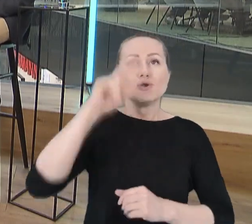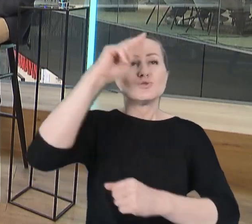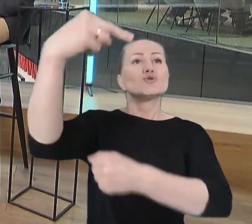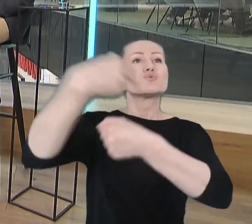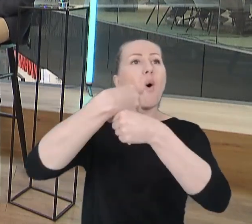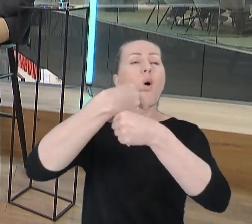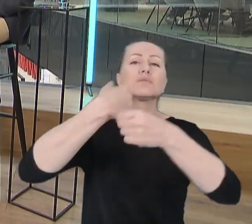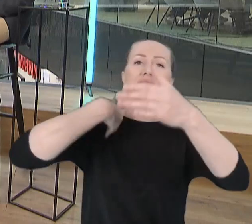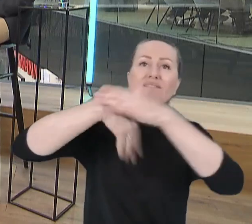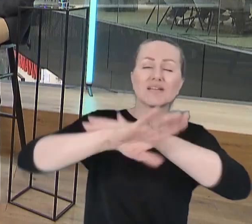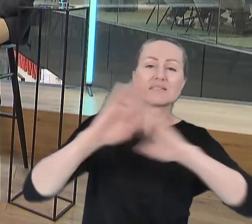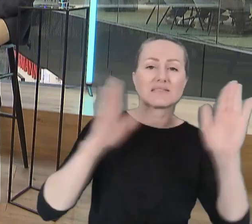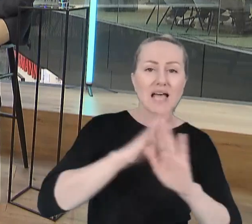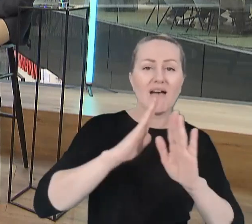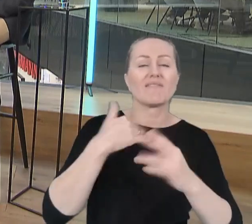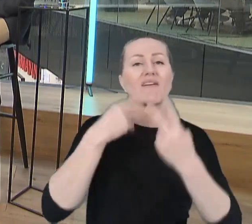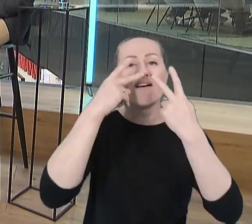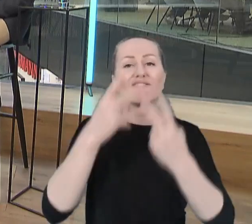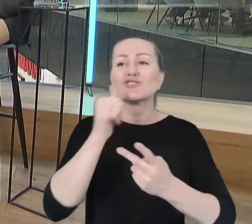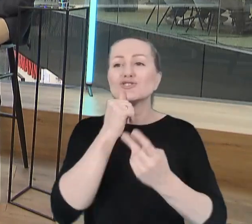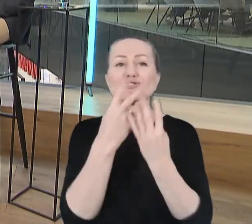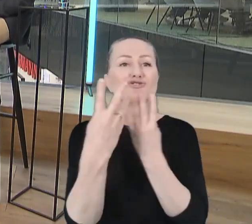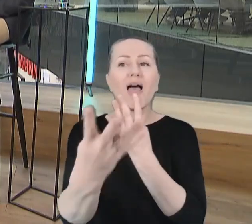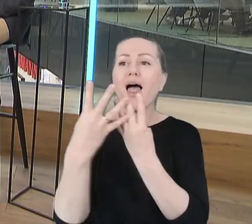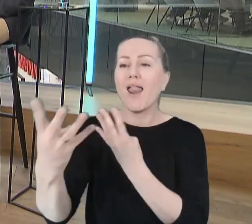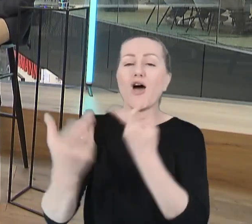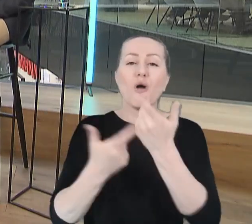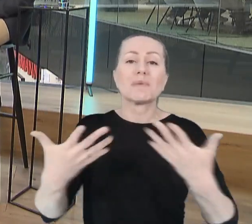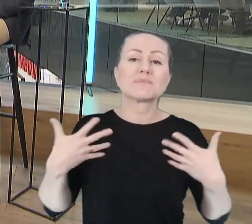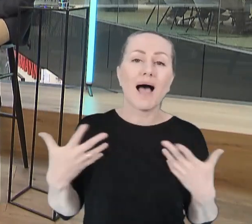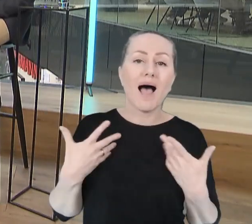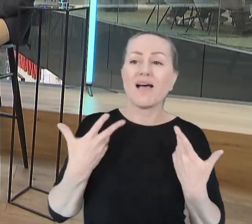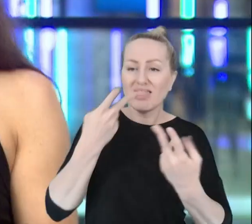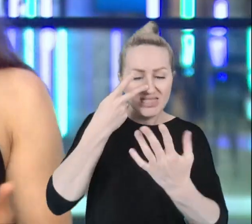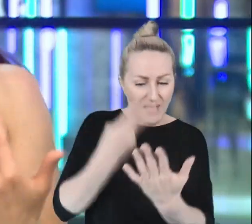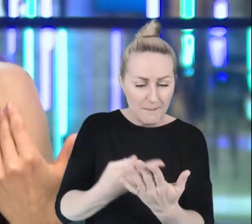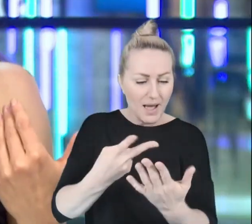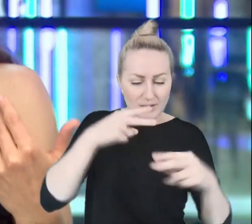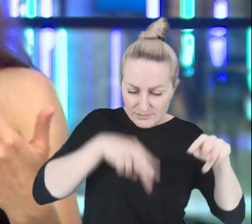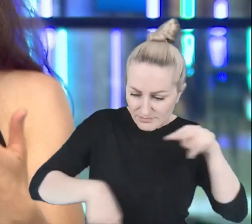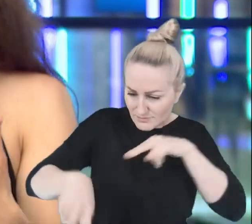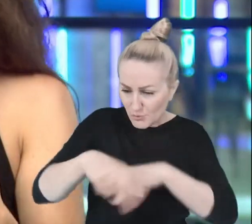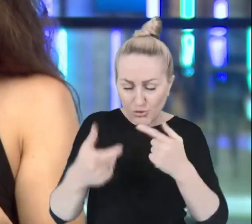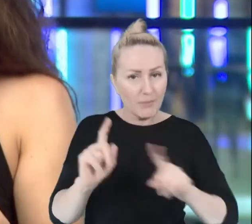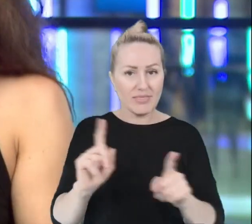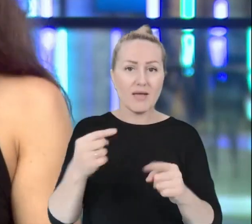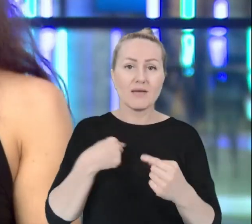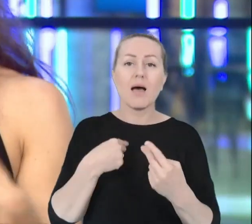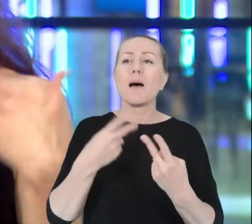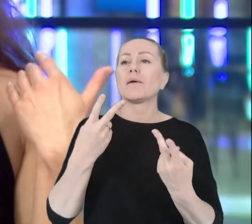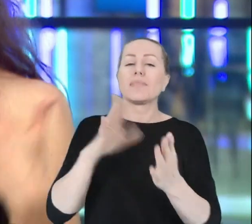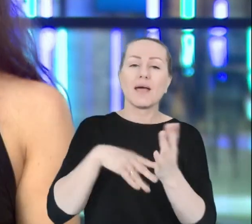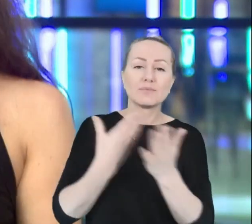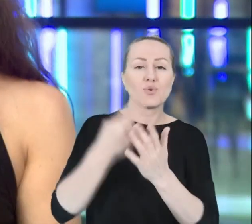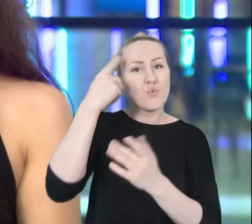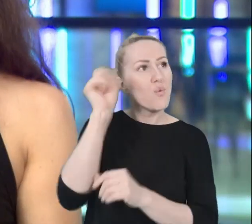zewnątrz, zobaczyć zieleń i na tym spacerze również nie patrzeć sobie w buty, w chodnik, tylko na przykład kręcić głową. To już